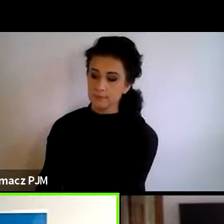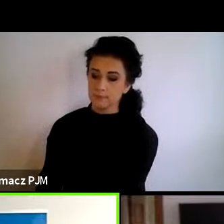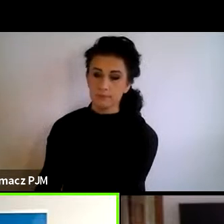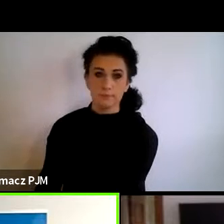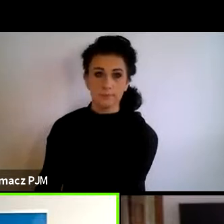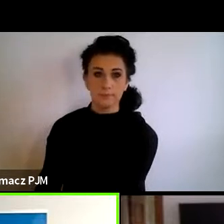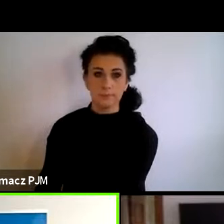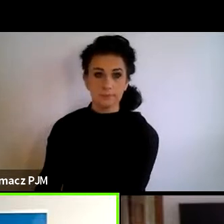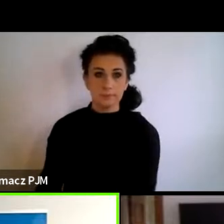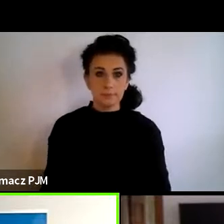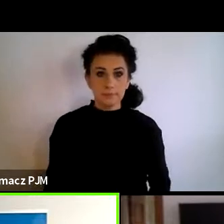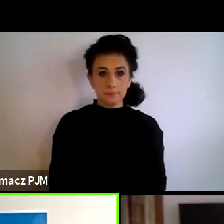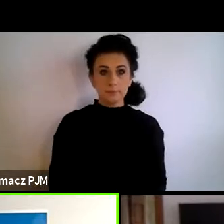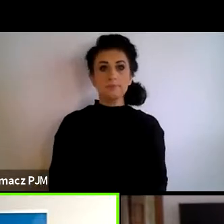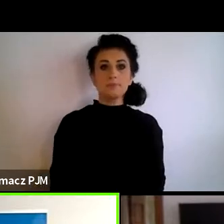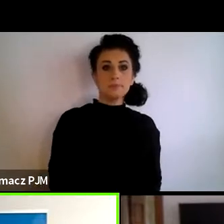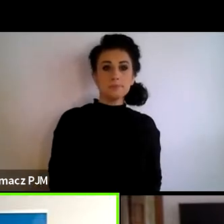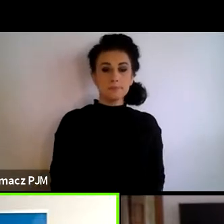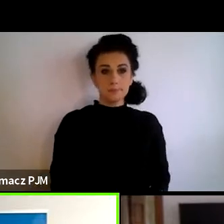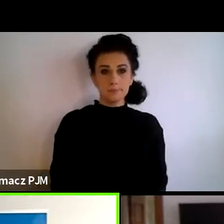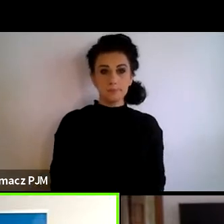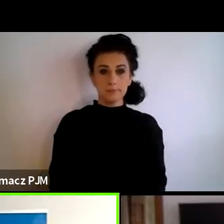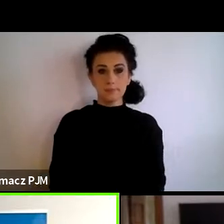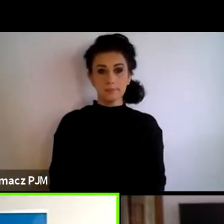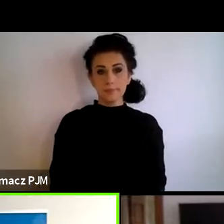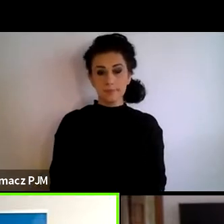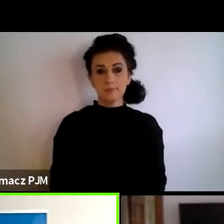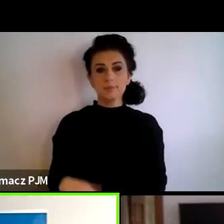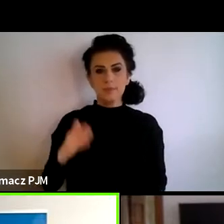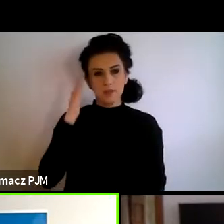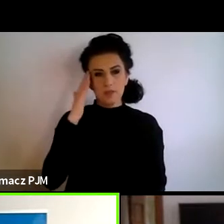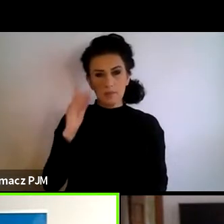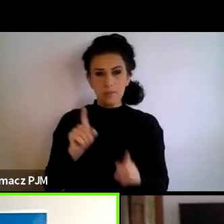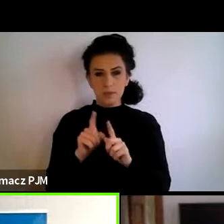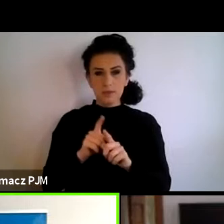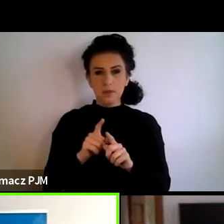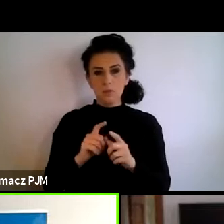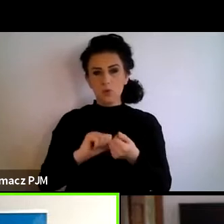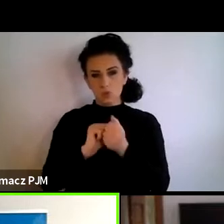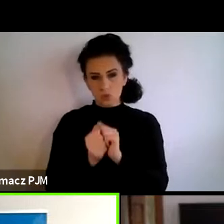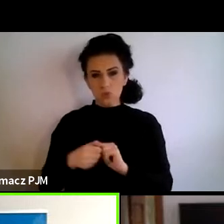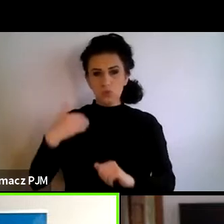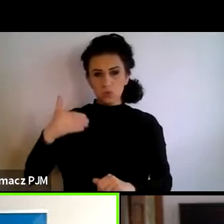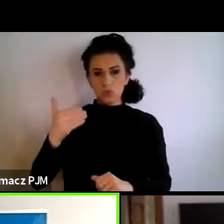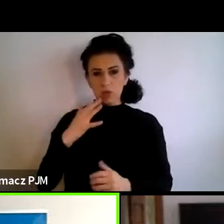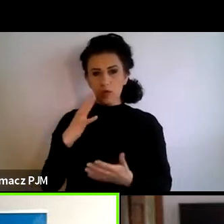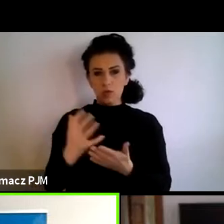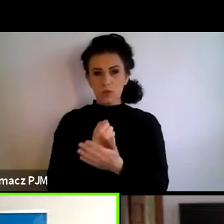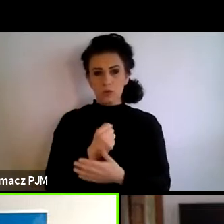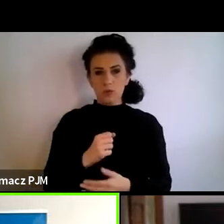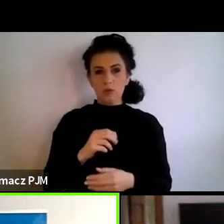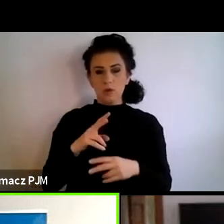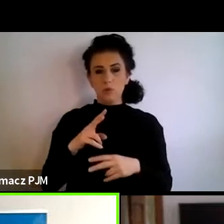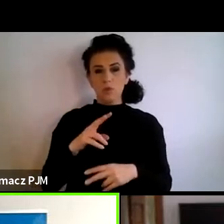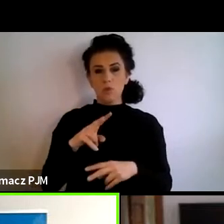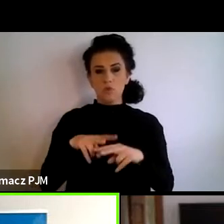uczelnie, które korzystają rzeczywiście z funduszu i przy czym to już jest